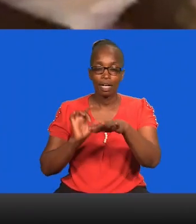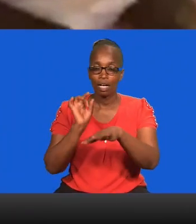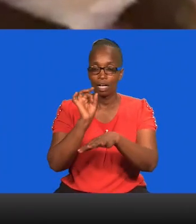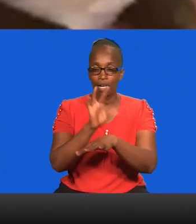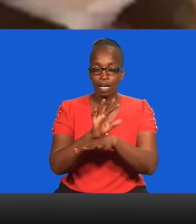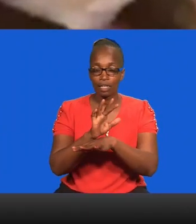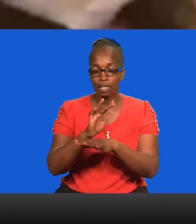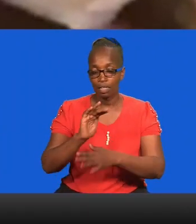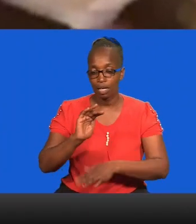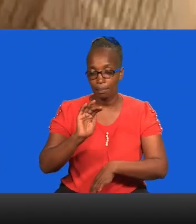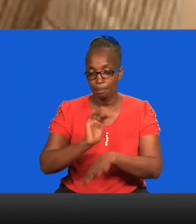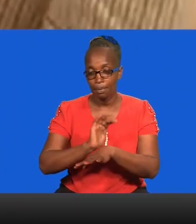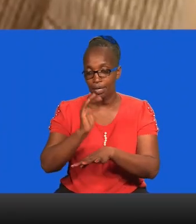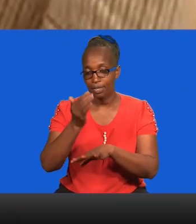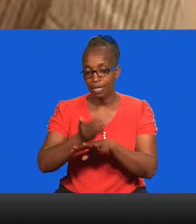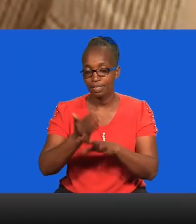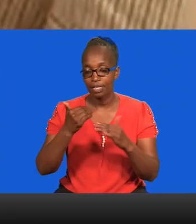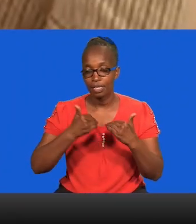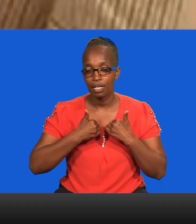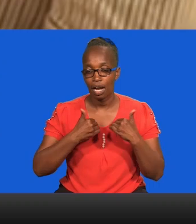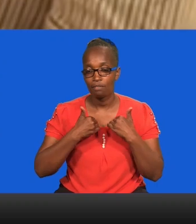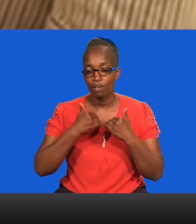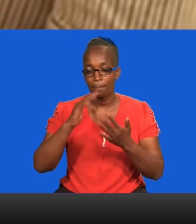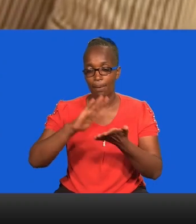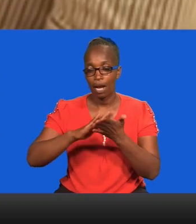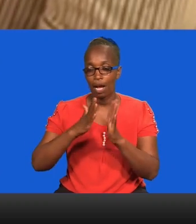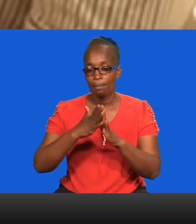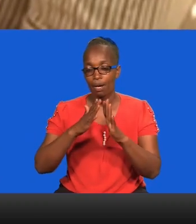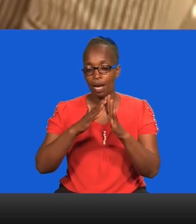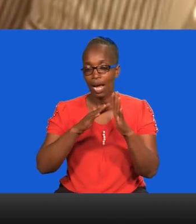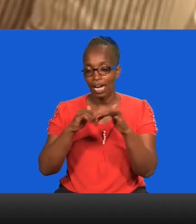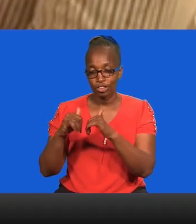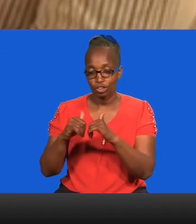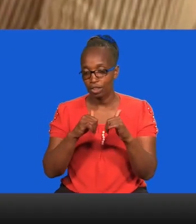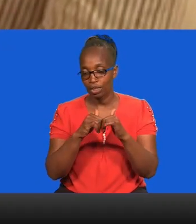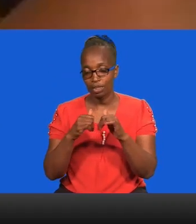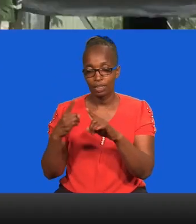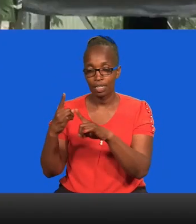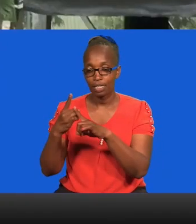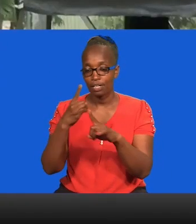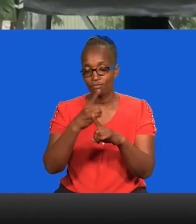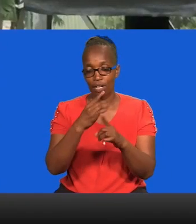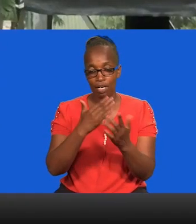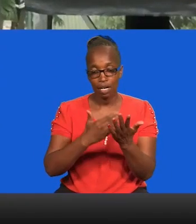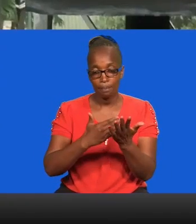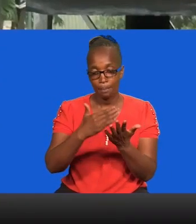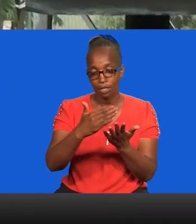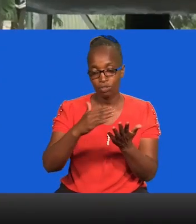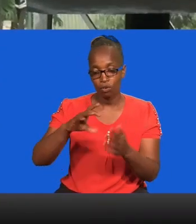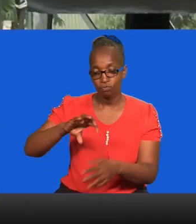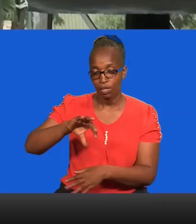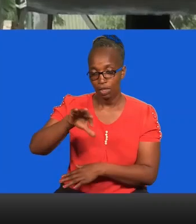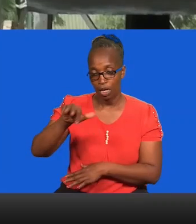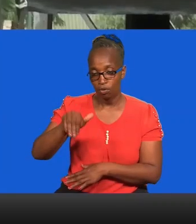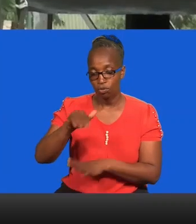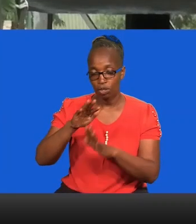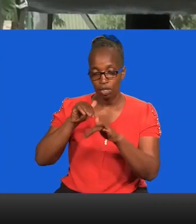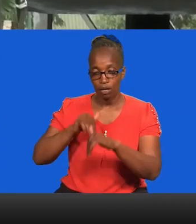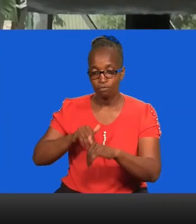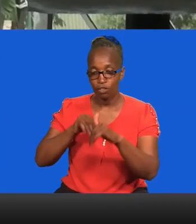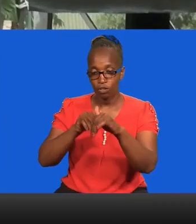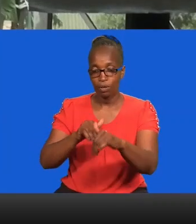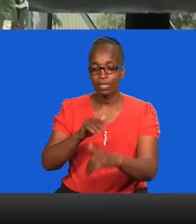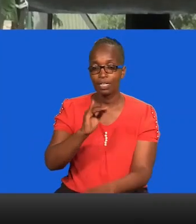mimba za mapema zikionekana kuwa changamoto katika kaunti mbalimbali hapa nchini. Kulingana na Irene Yuga, mhudumu